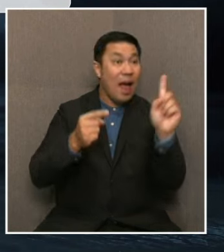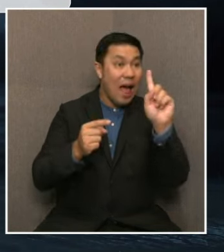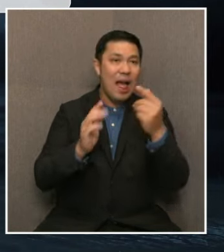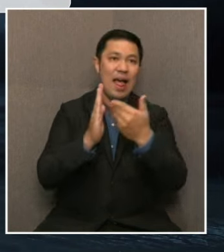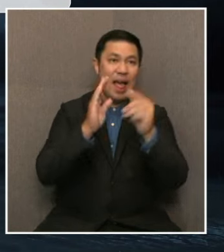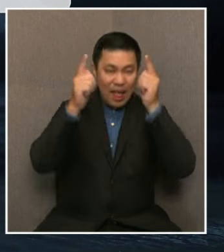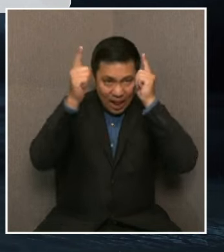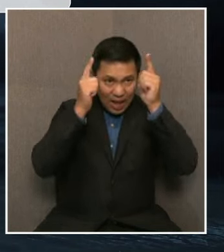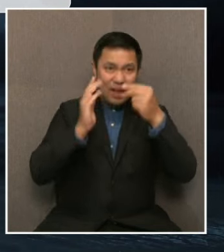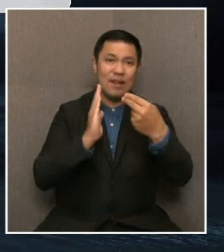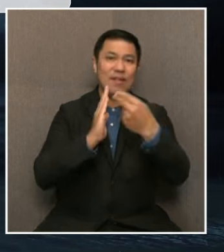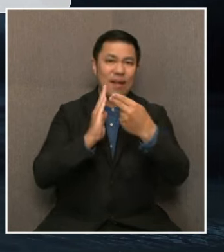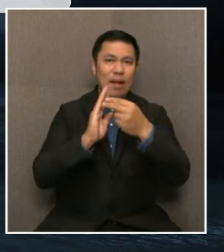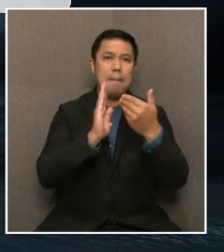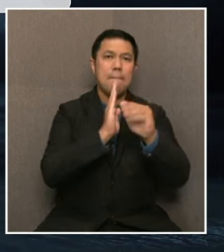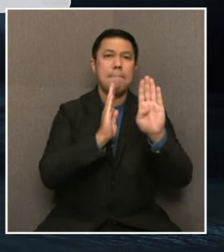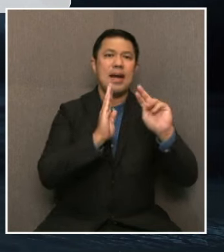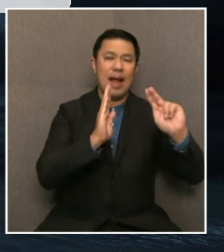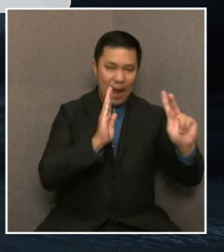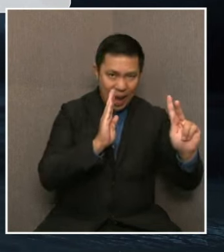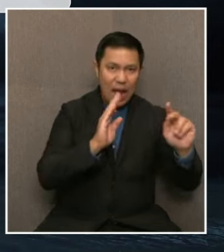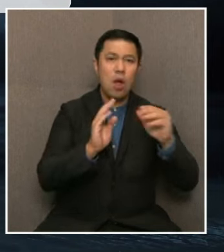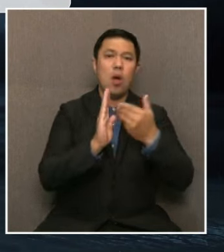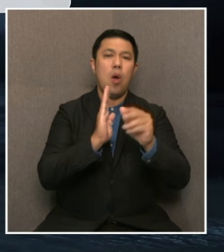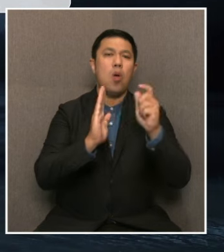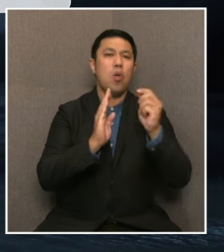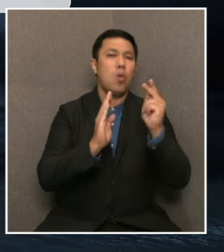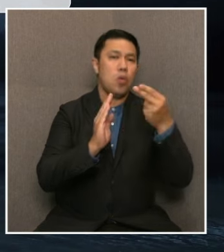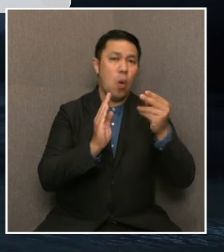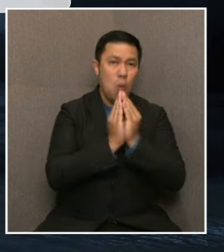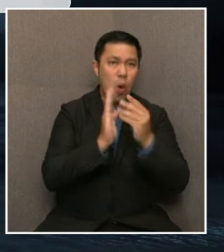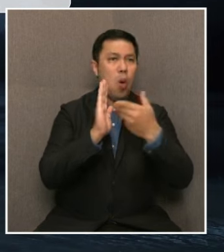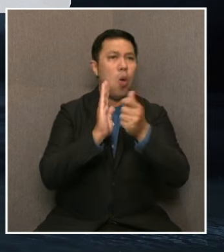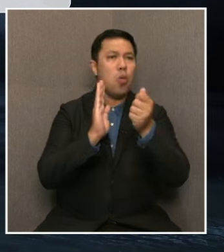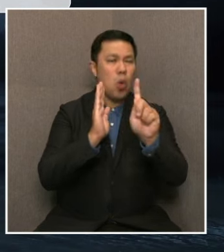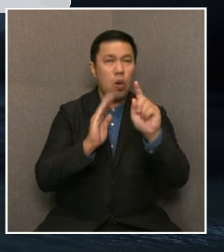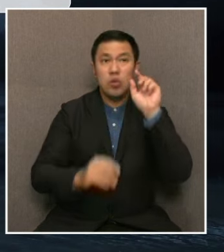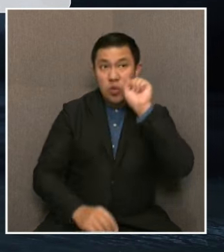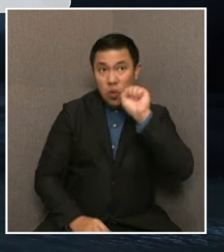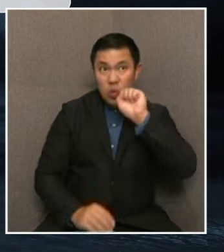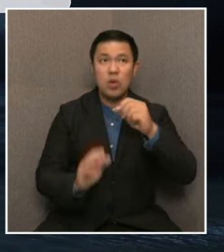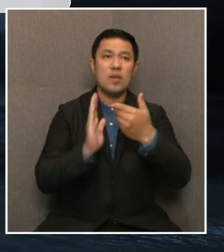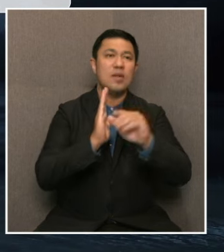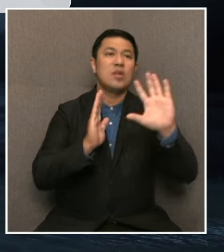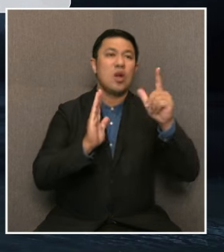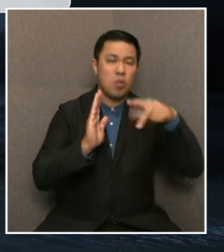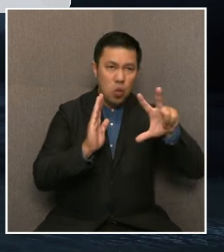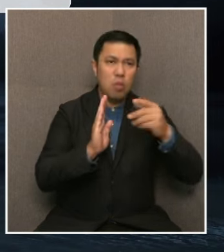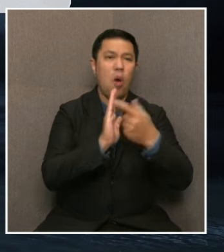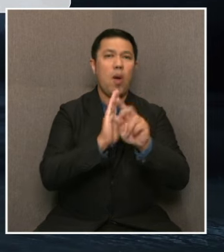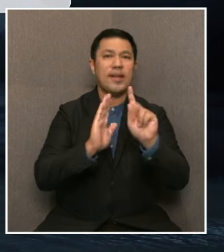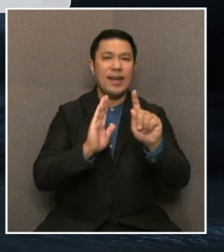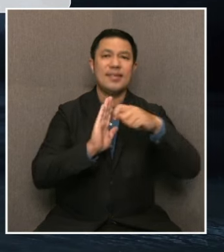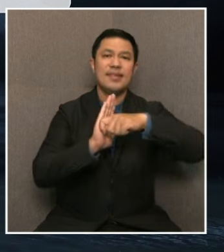ยหนองคายบึงกาฬหนองบัวลำพูอุดรธานีสกลนครชัยภูมิขอนแก่นนครรา